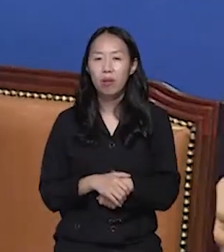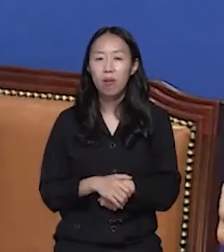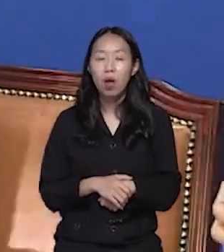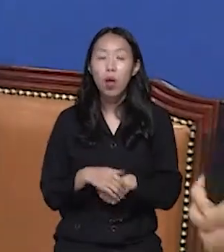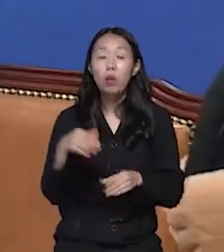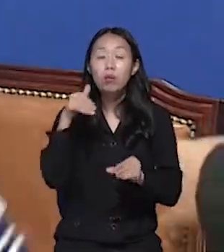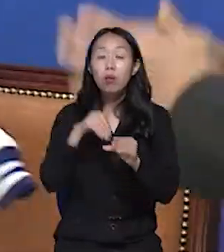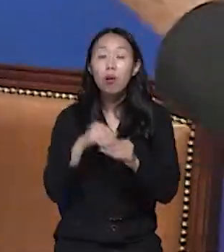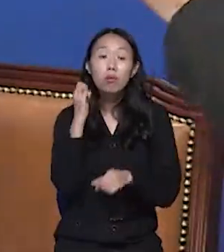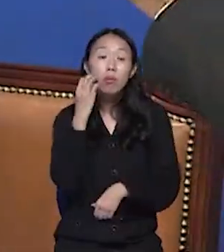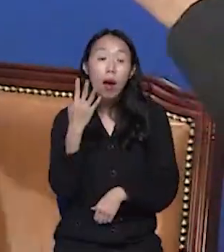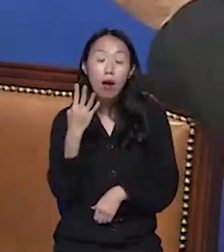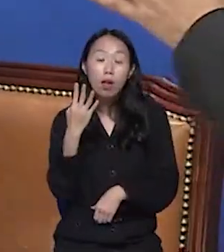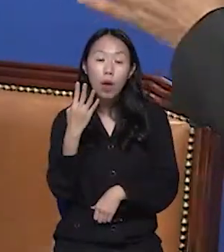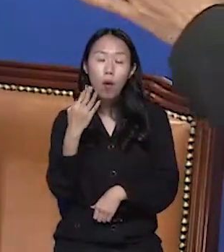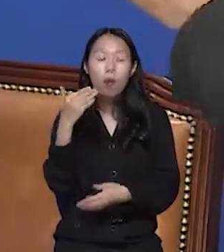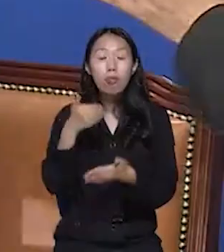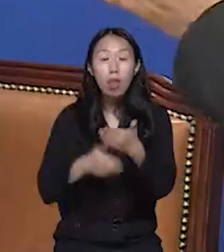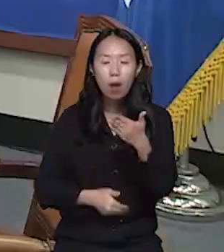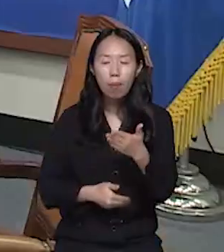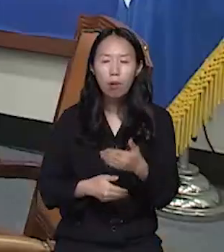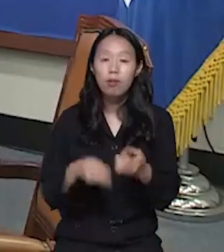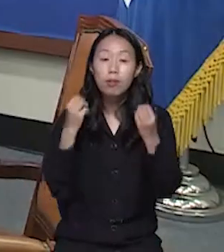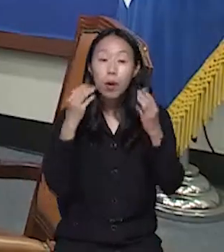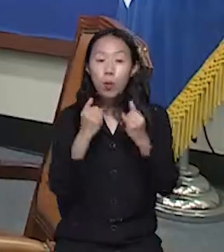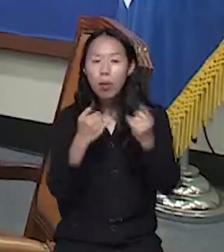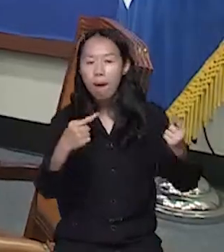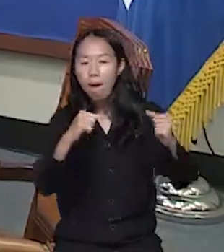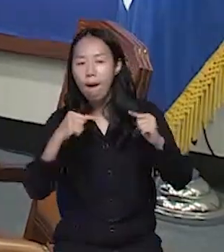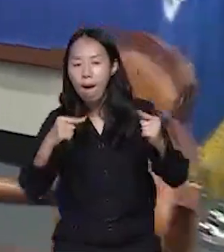4개고 영 속도를내는가